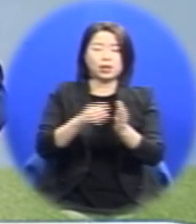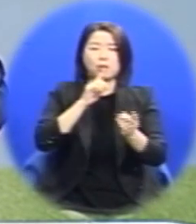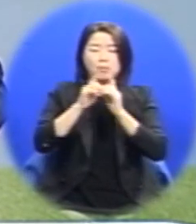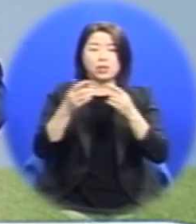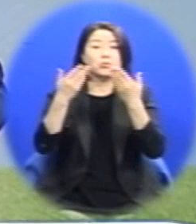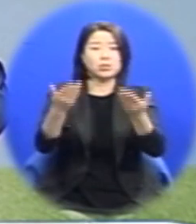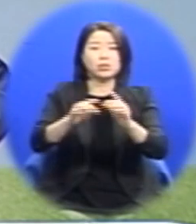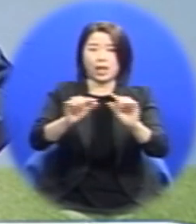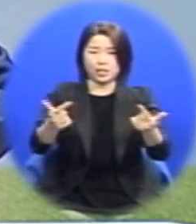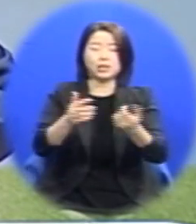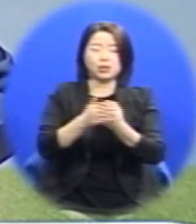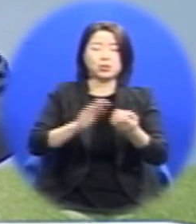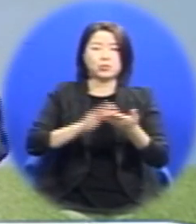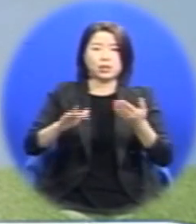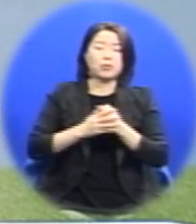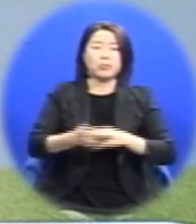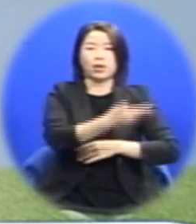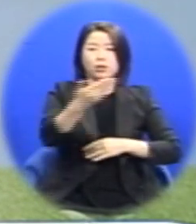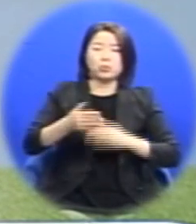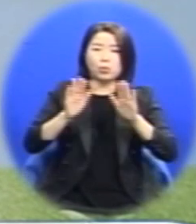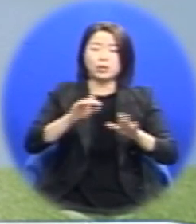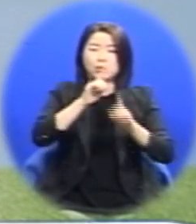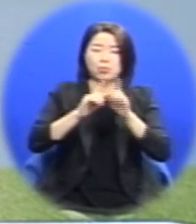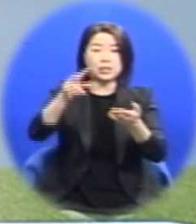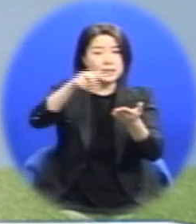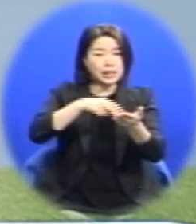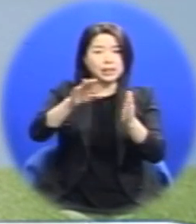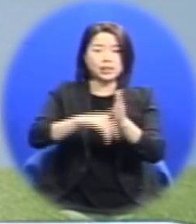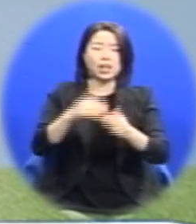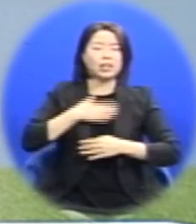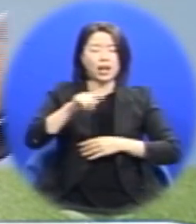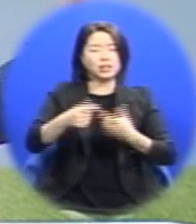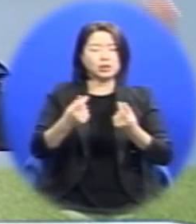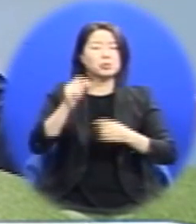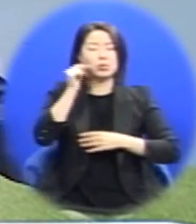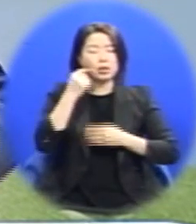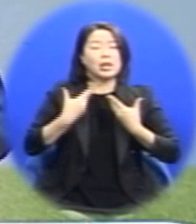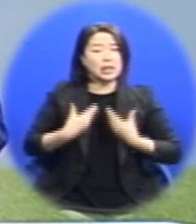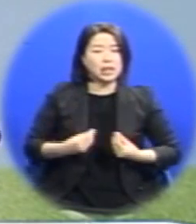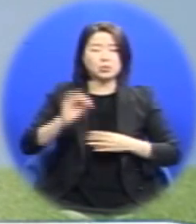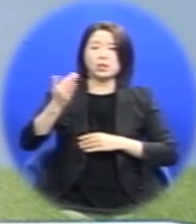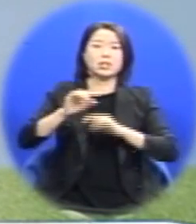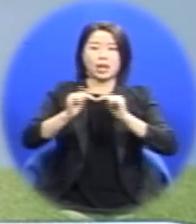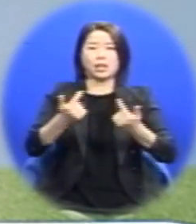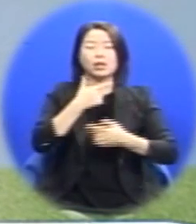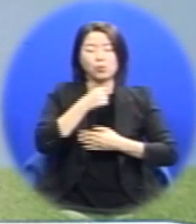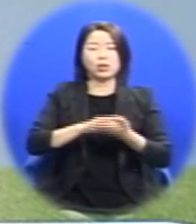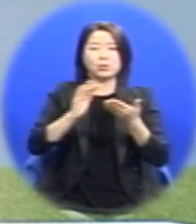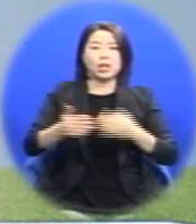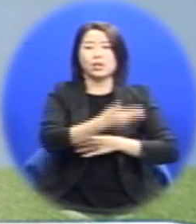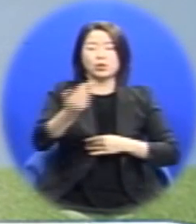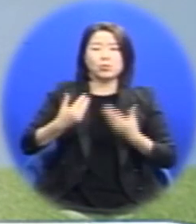게 아니기 때문에 여러분들이 오늘 이 말씀을 읽으면서 나는 그렇지 못하다고 낙심하지 않게 되기를 바랍니다.